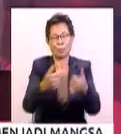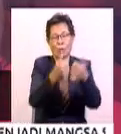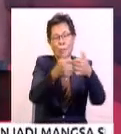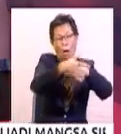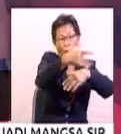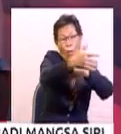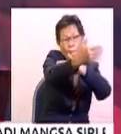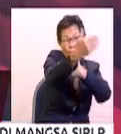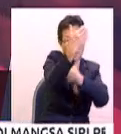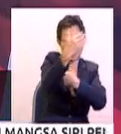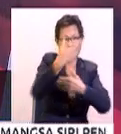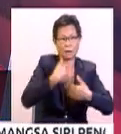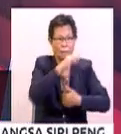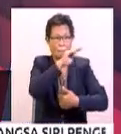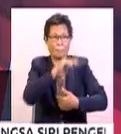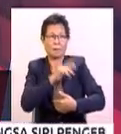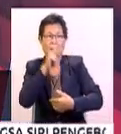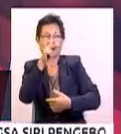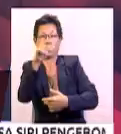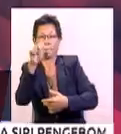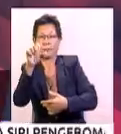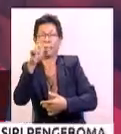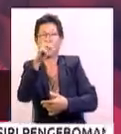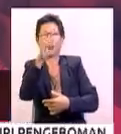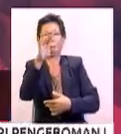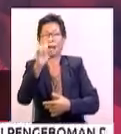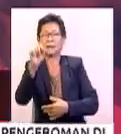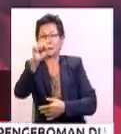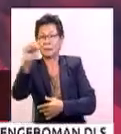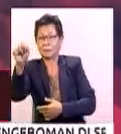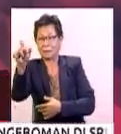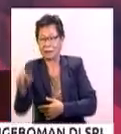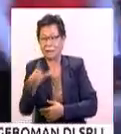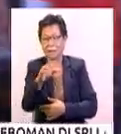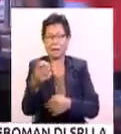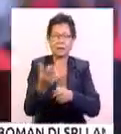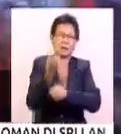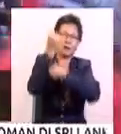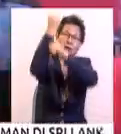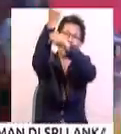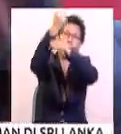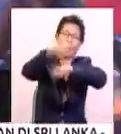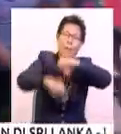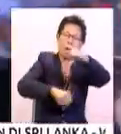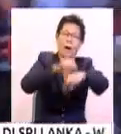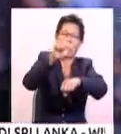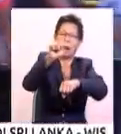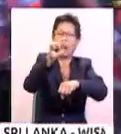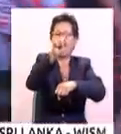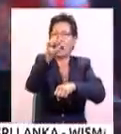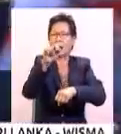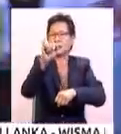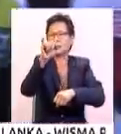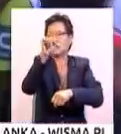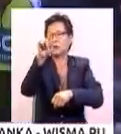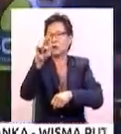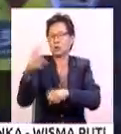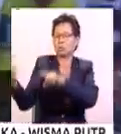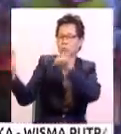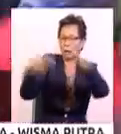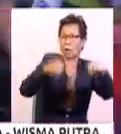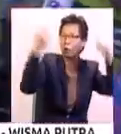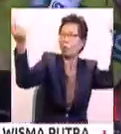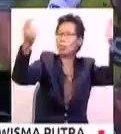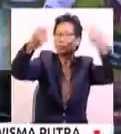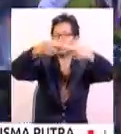awal pagi tadi menyaksikan Menteri Belia dan Sukan Syed Saddiq Syed Abdul Rahman dan jago berbasikal negara Azizul Hasni Awang hadir pada